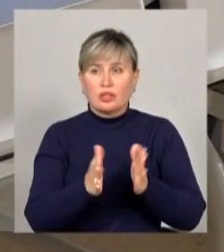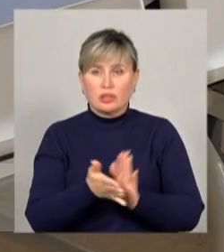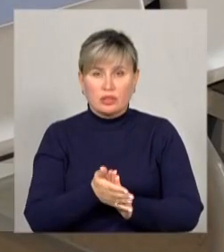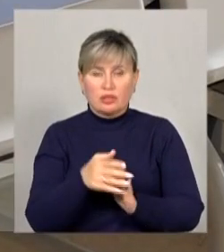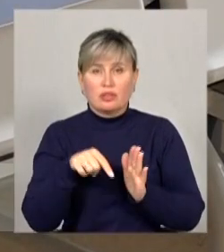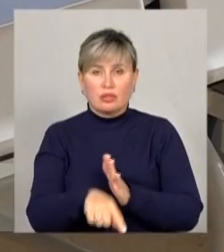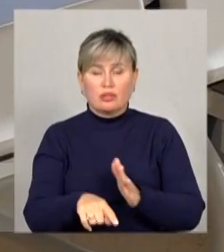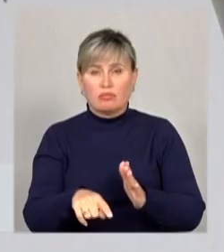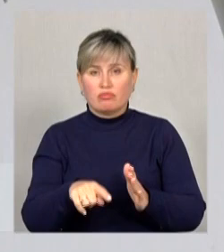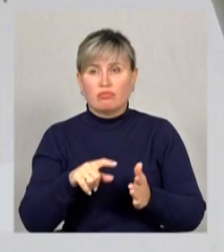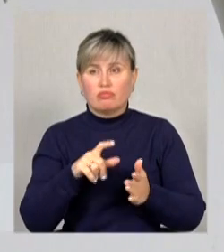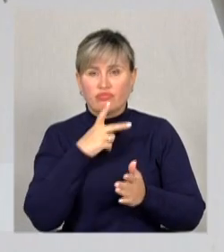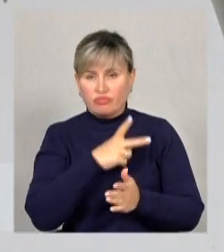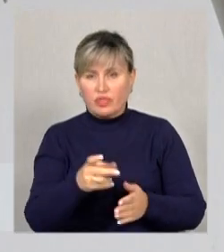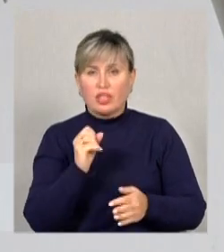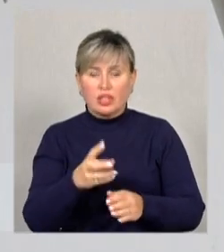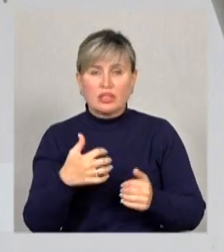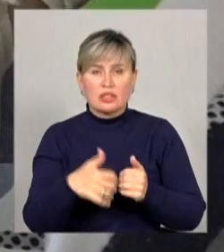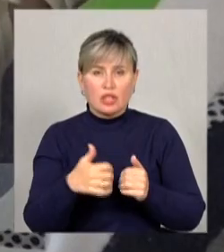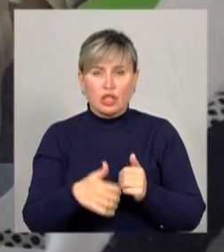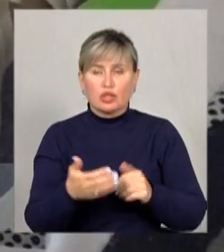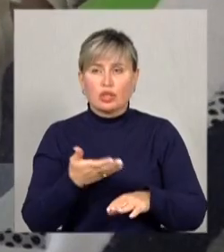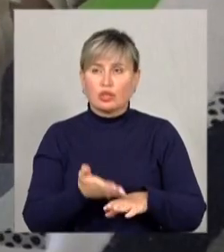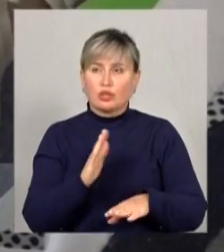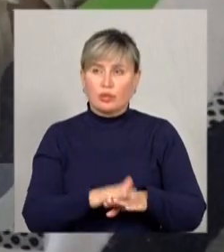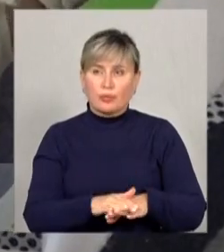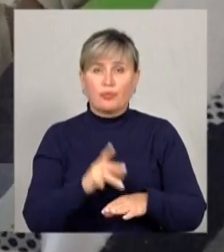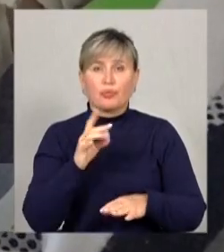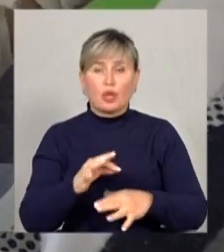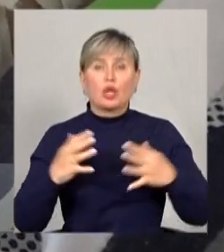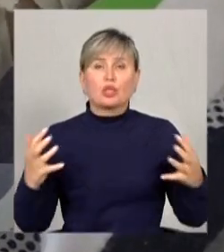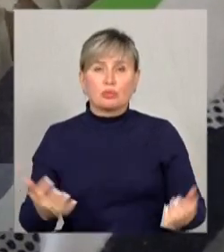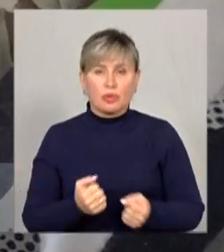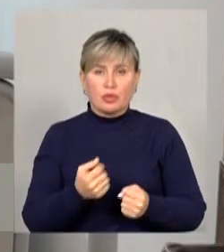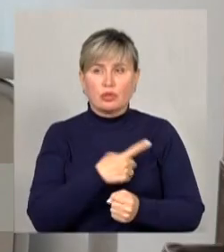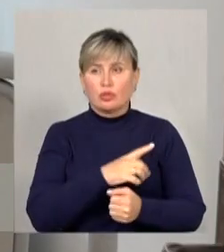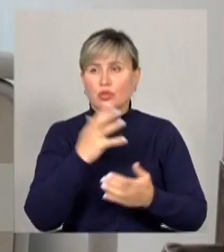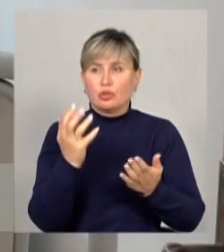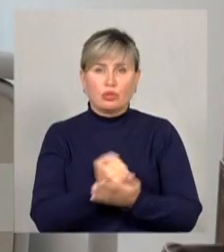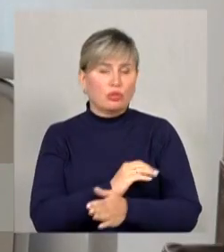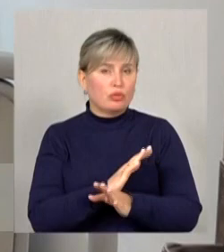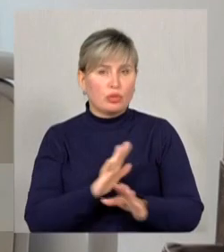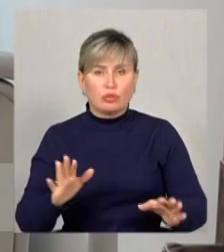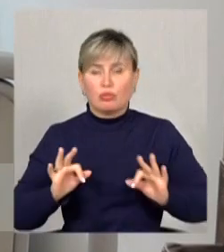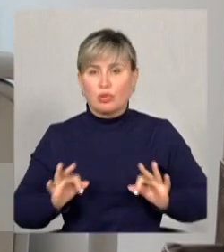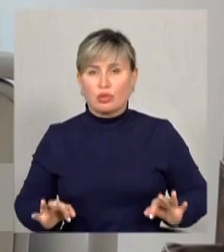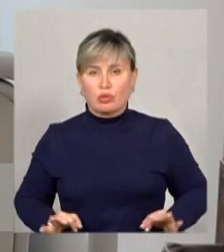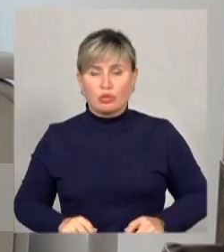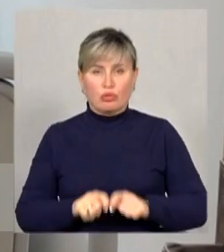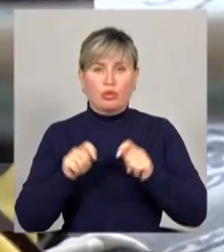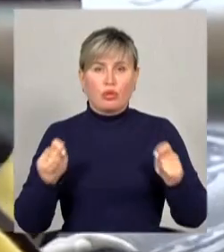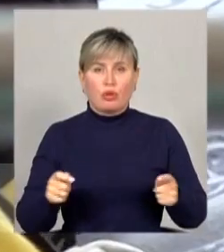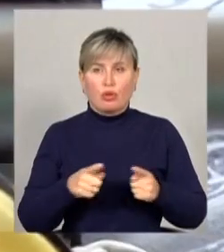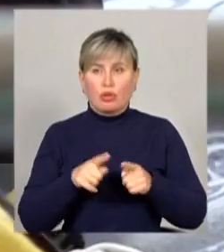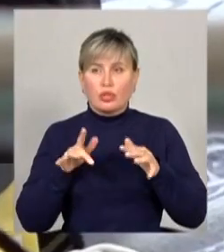момент поступления врачи оценили как средней степени тяжести. Но спасти палец медикам не удалось. В прокуратуре завели уголовное дело